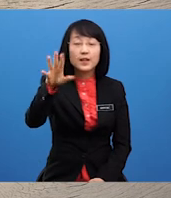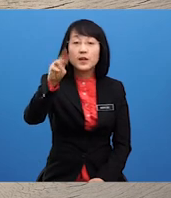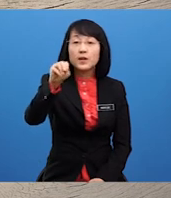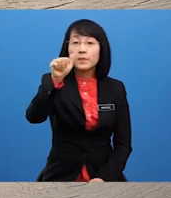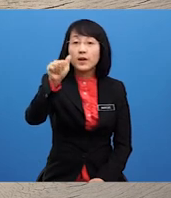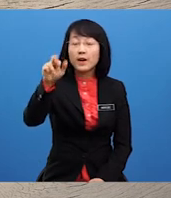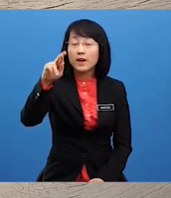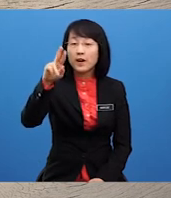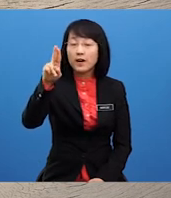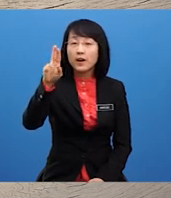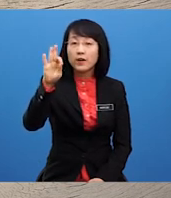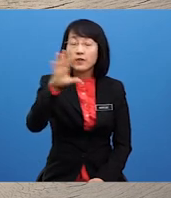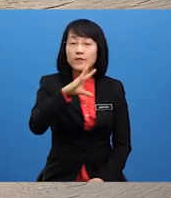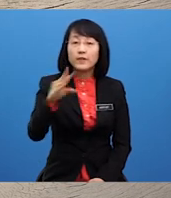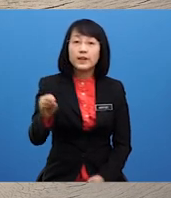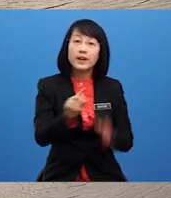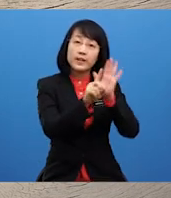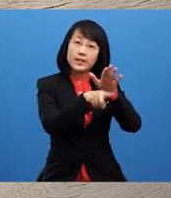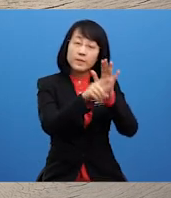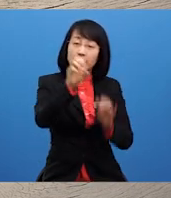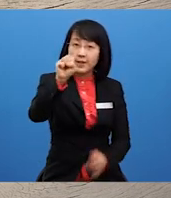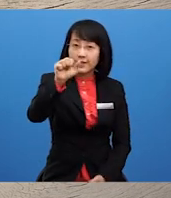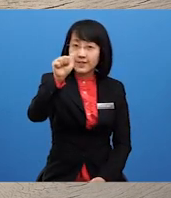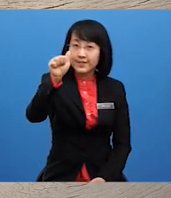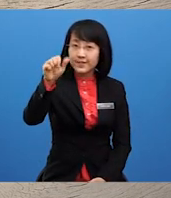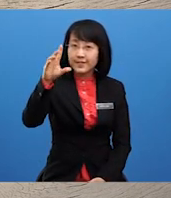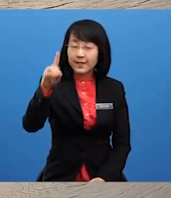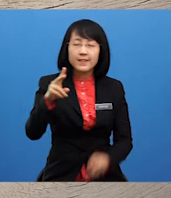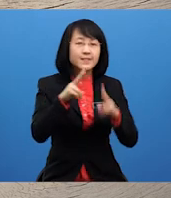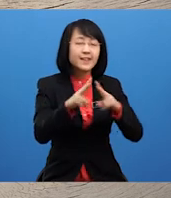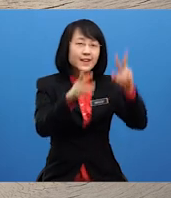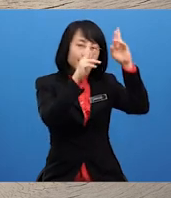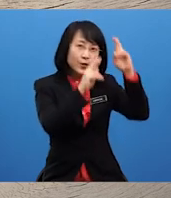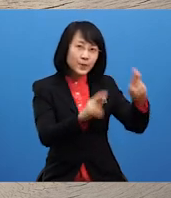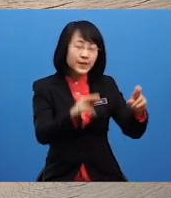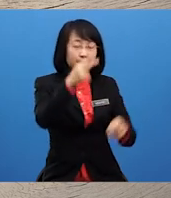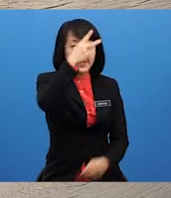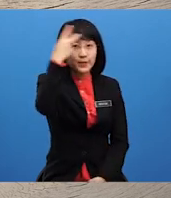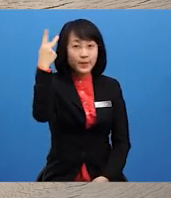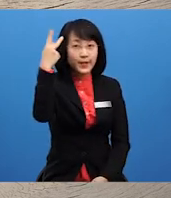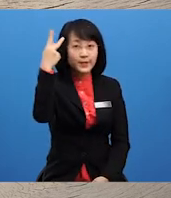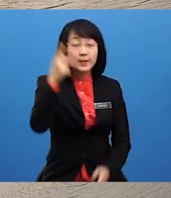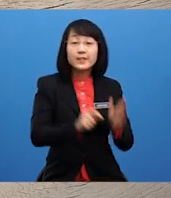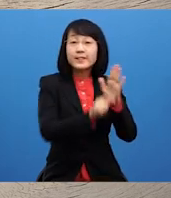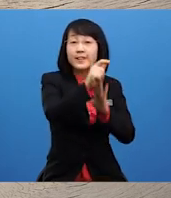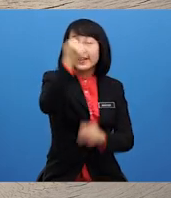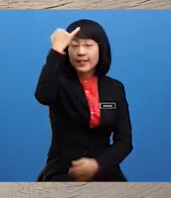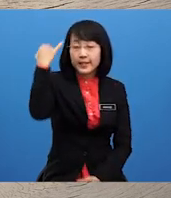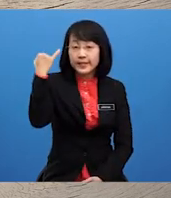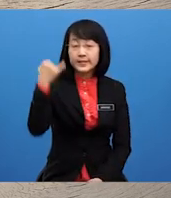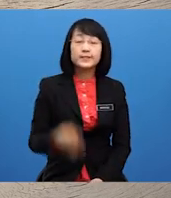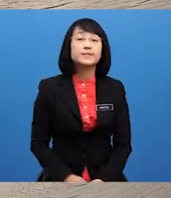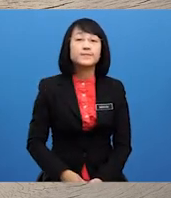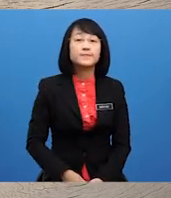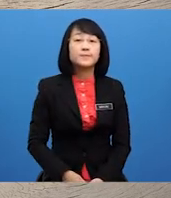Huraikan pernyataan tersebut dalam konteks pembangunan diri anda. Berdasarkan teks Sulalatus Salatin Sejarah